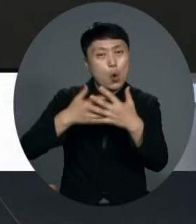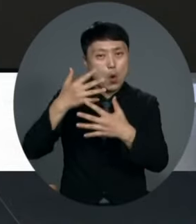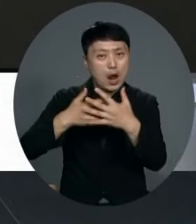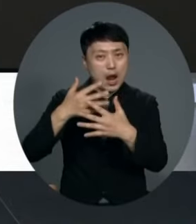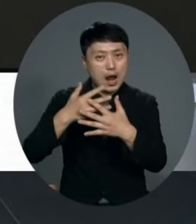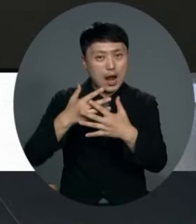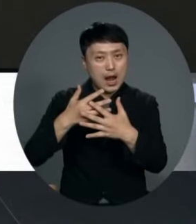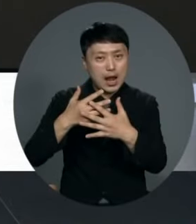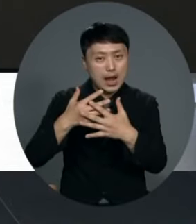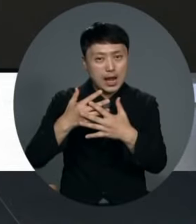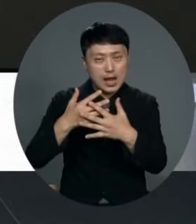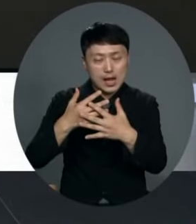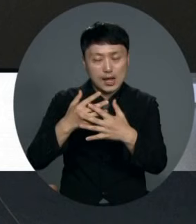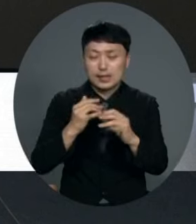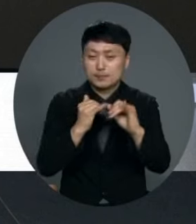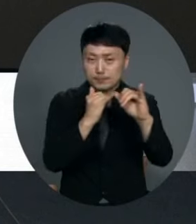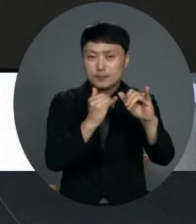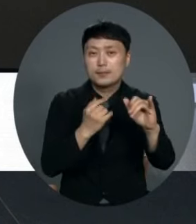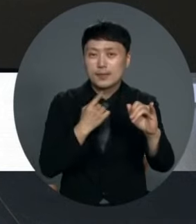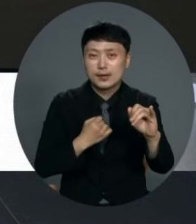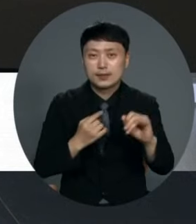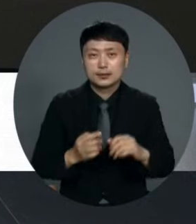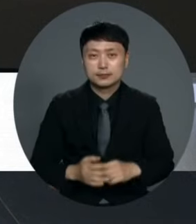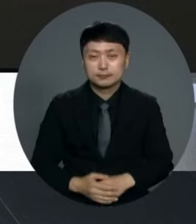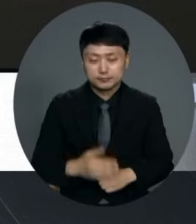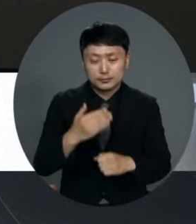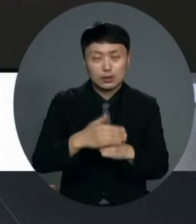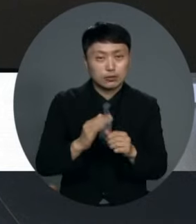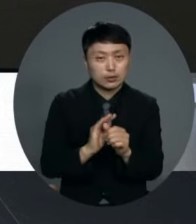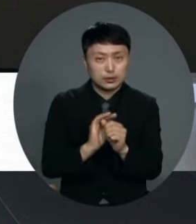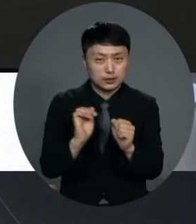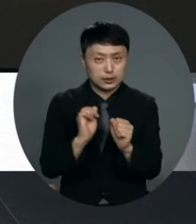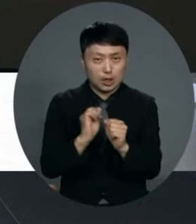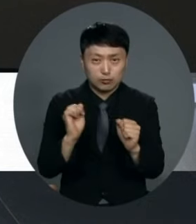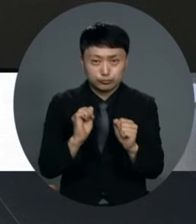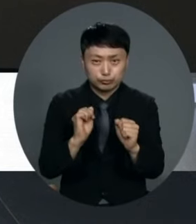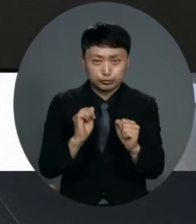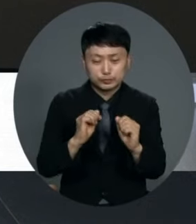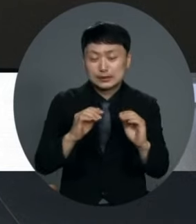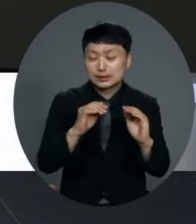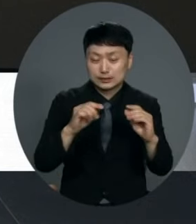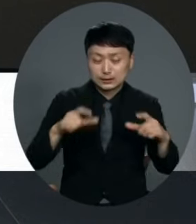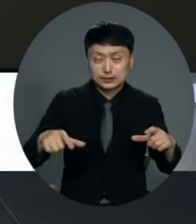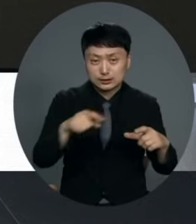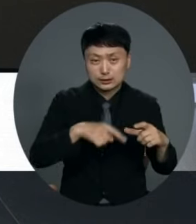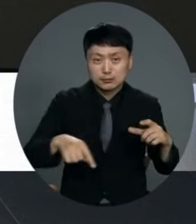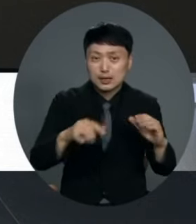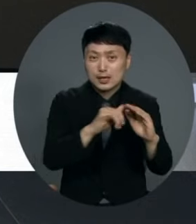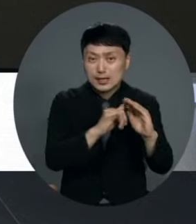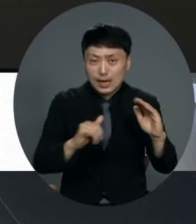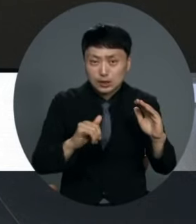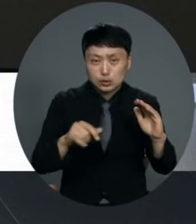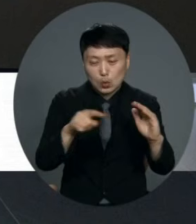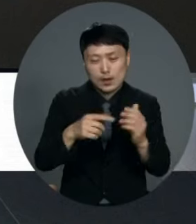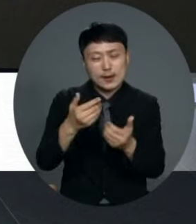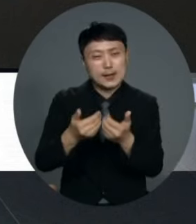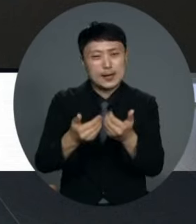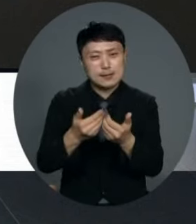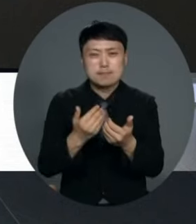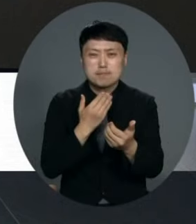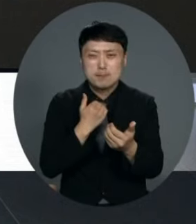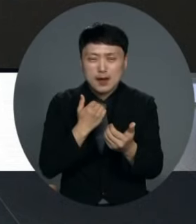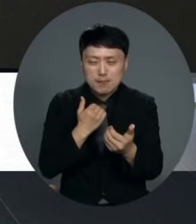부문에서 심사위원 대상을 받았습니다. 대구 경북을 배경으로 가족 간의 갈등과 욕망, 상실의 아픔을 다룬